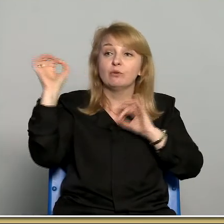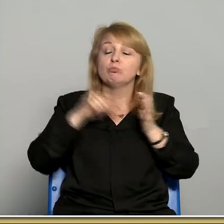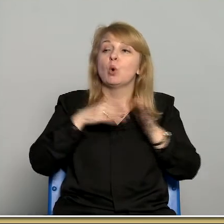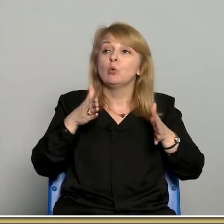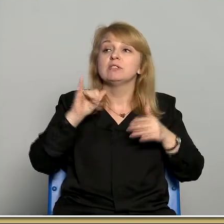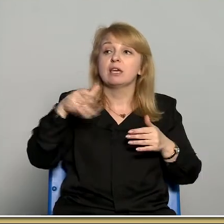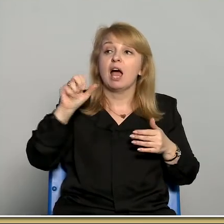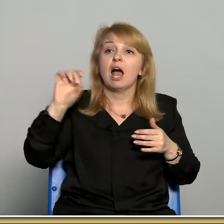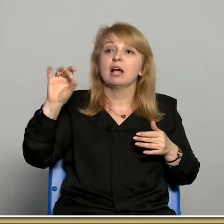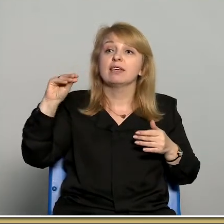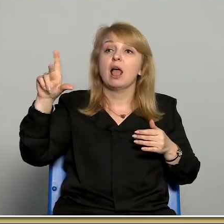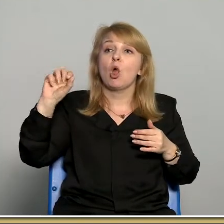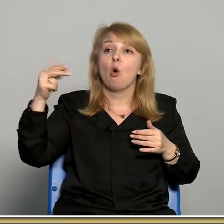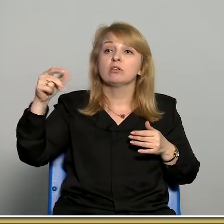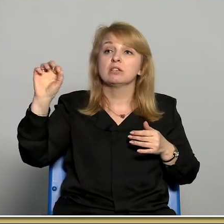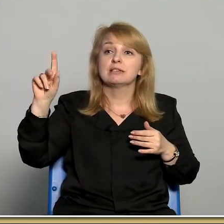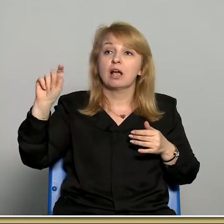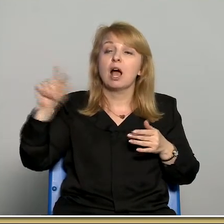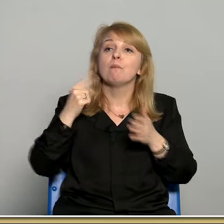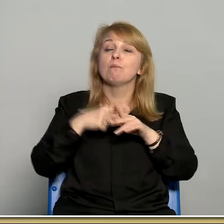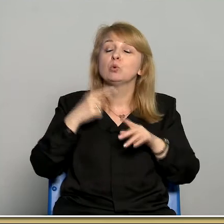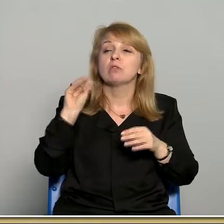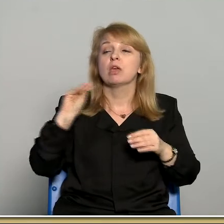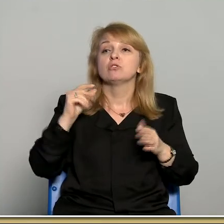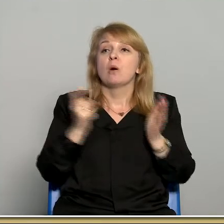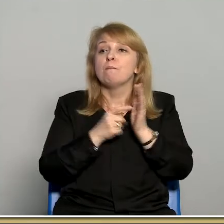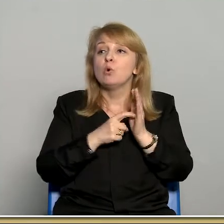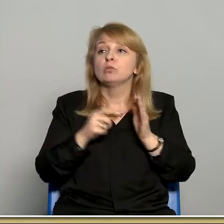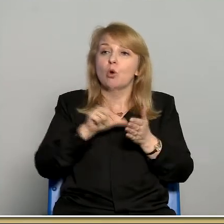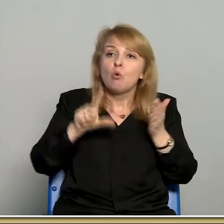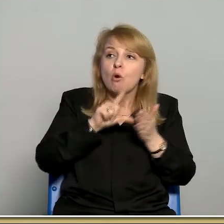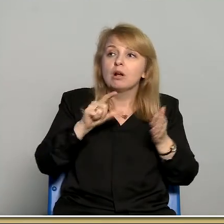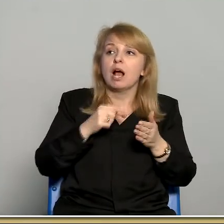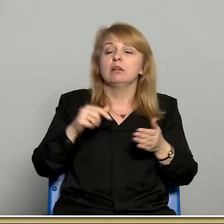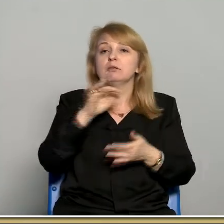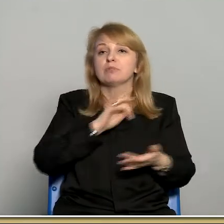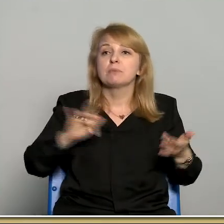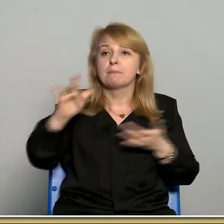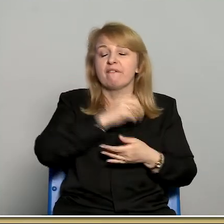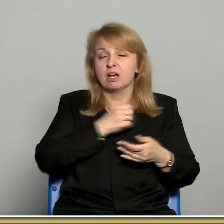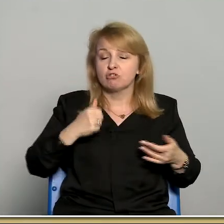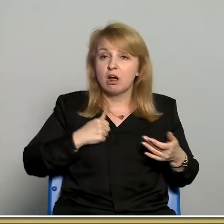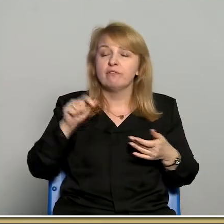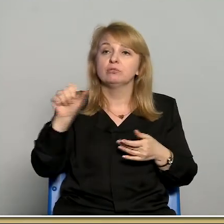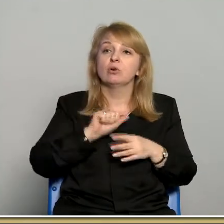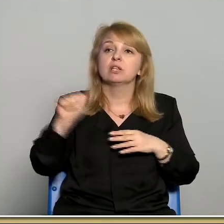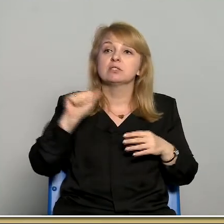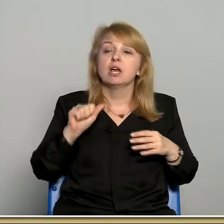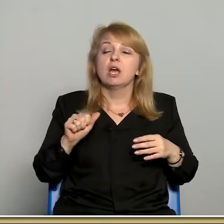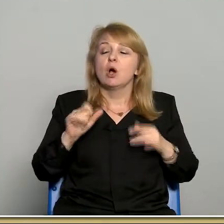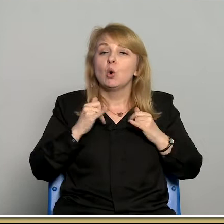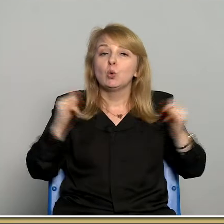Jagiellońskiej w siedziby Mazowieckiej jednostki, plus punkty lokalne, punkty informacyjne, sieci funduszy,